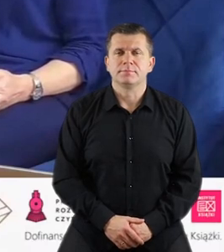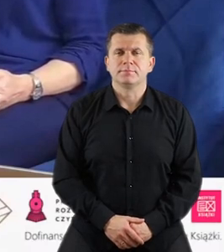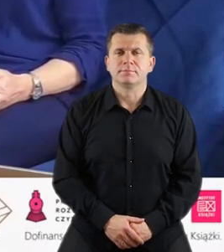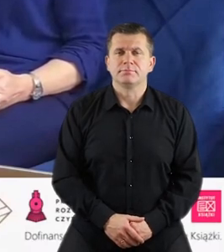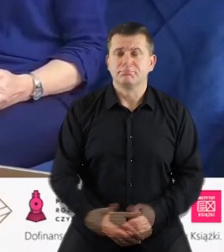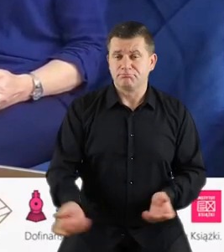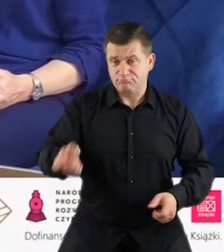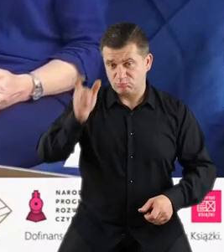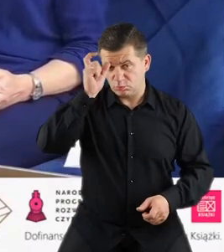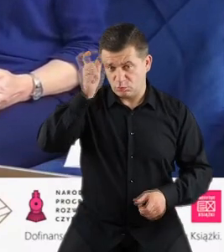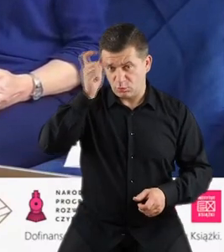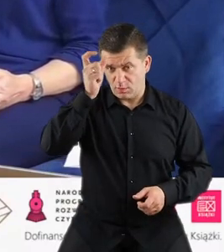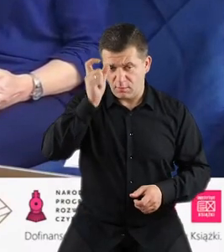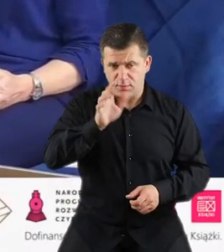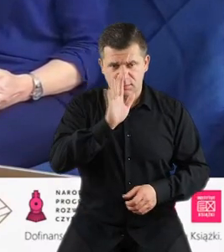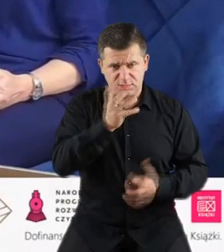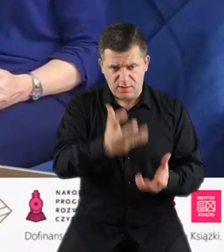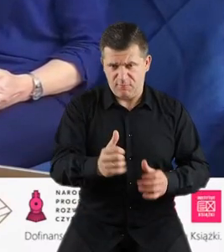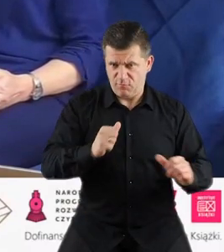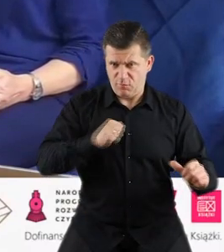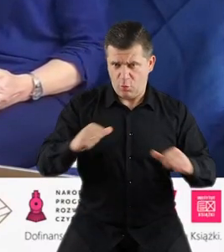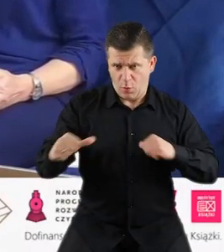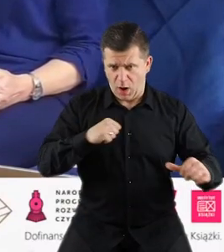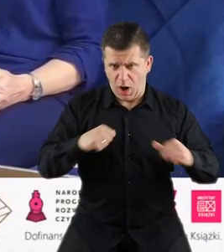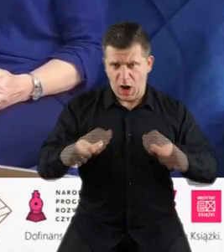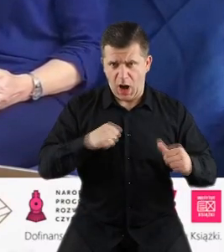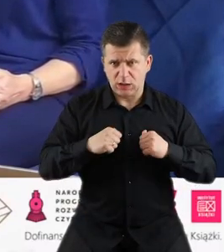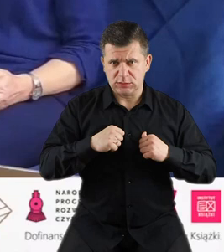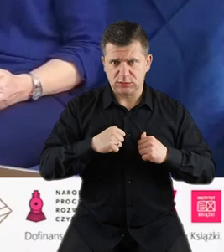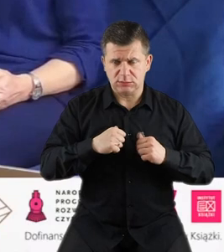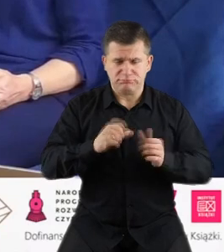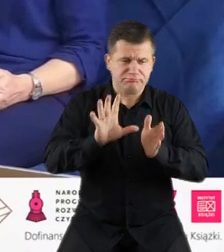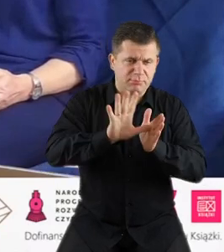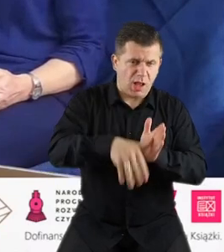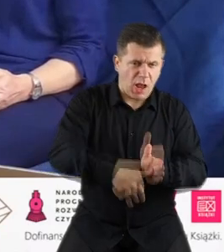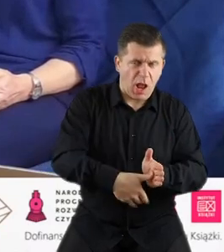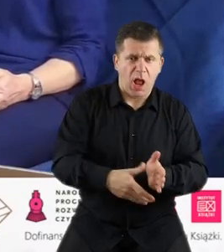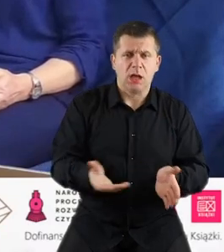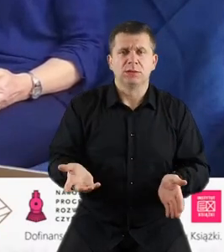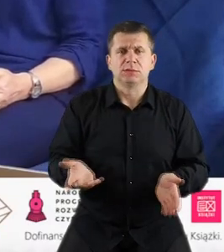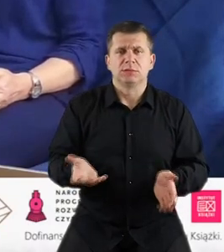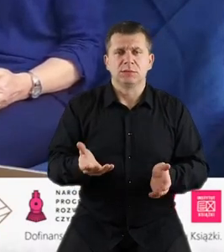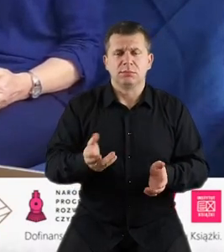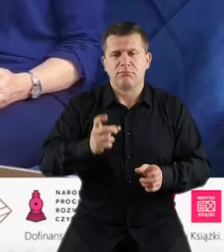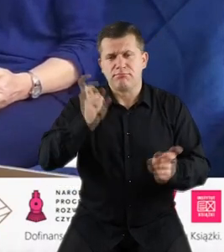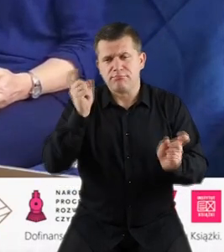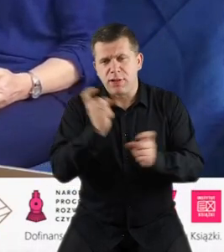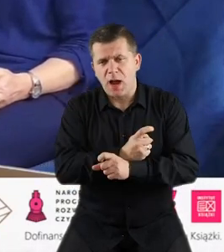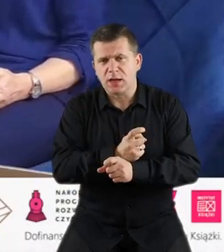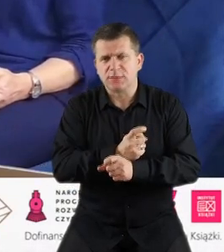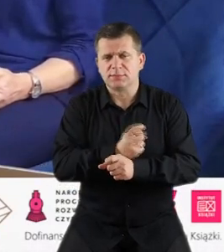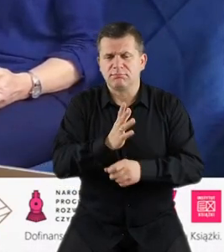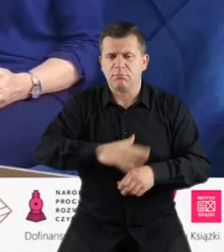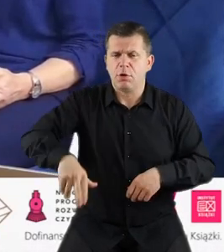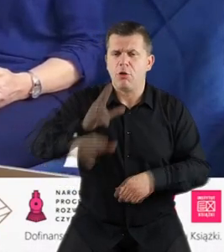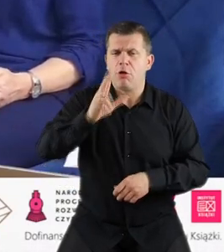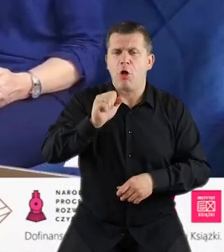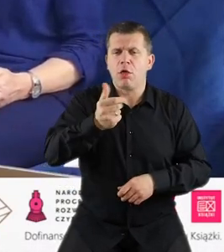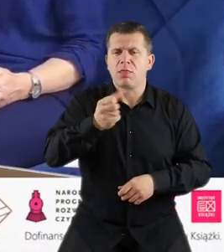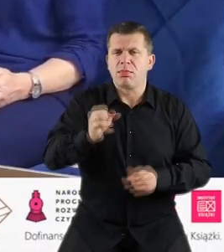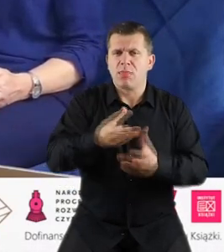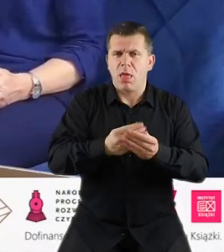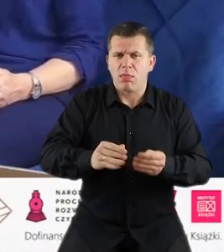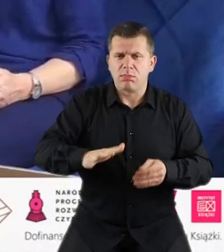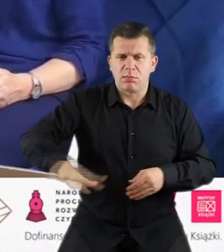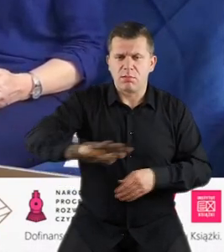Szerzy się ono wtedy, kiedy człowiek pragnie władzy nad miastem, nad krajem, nad kontynentem, po